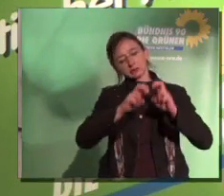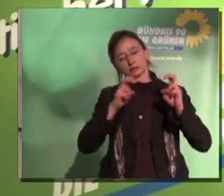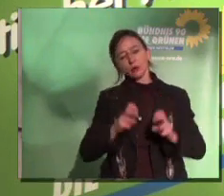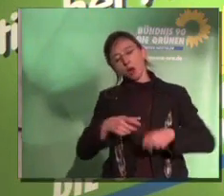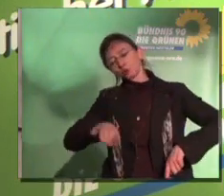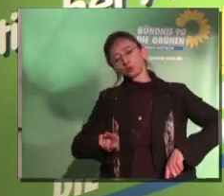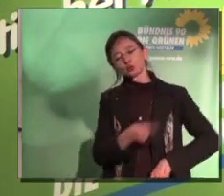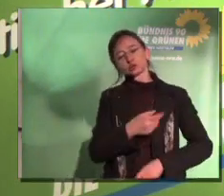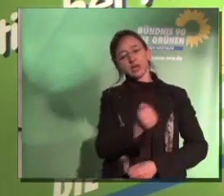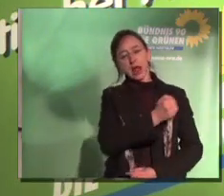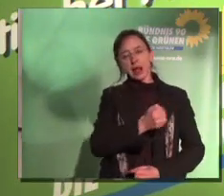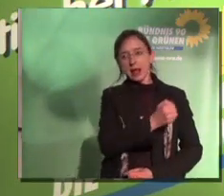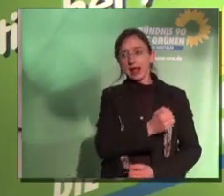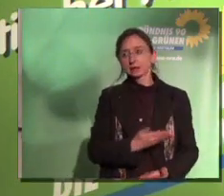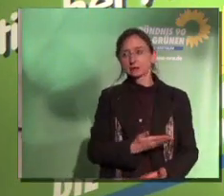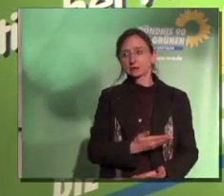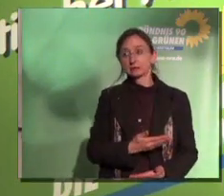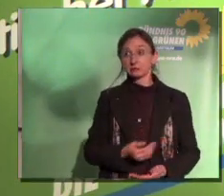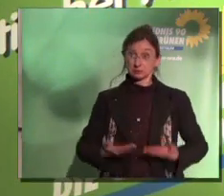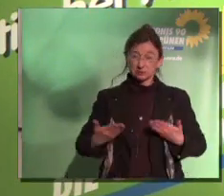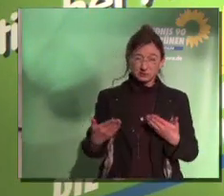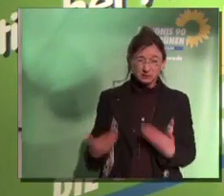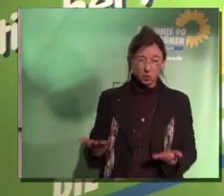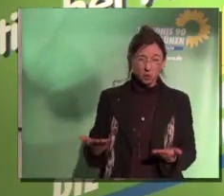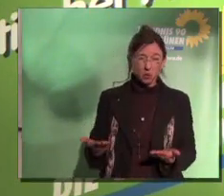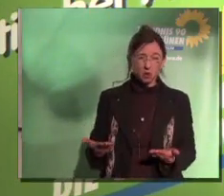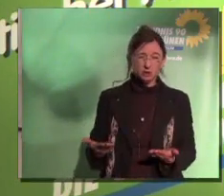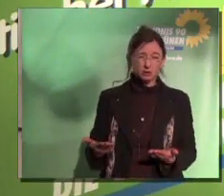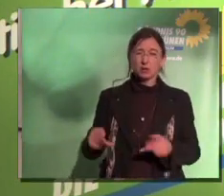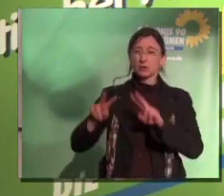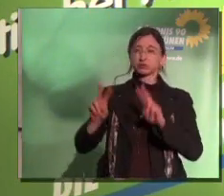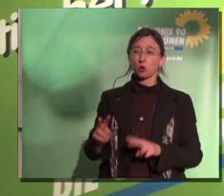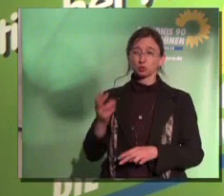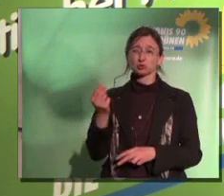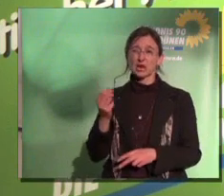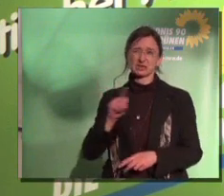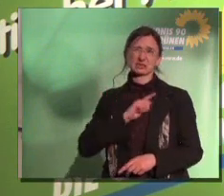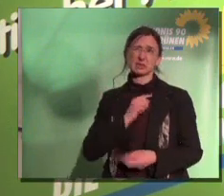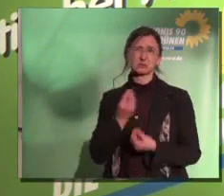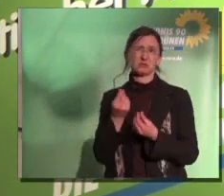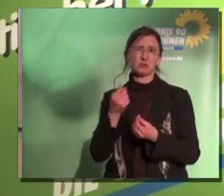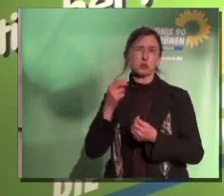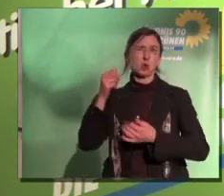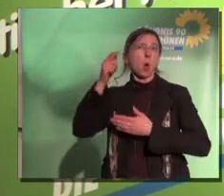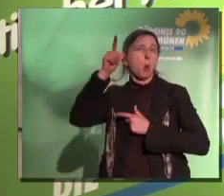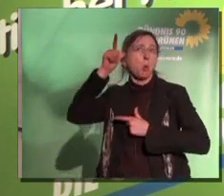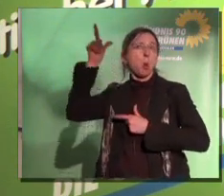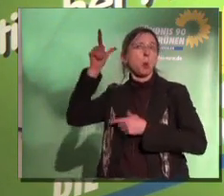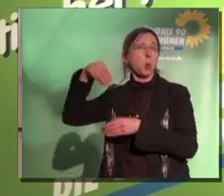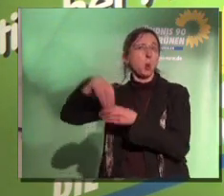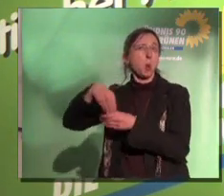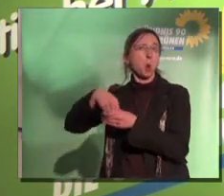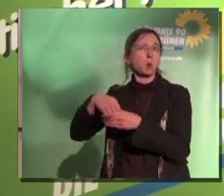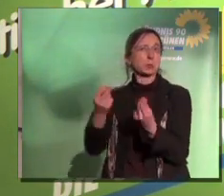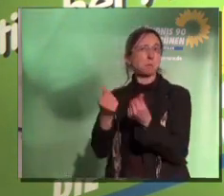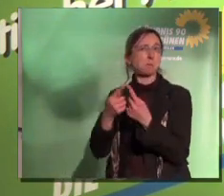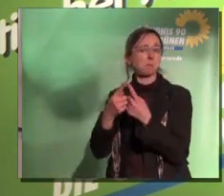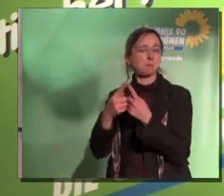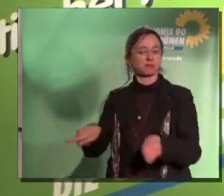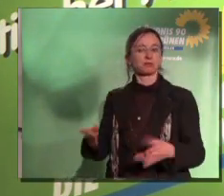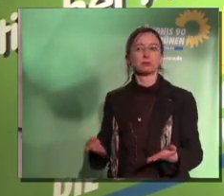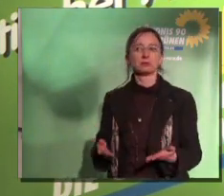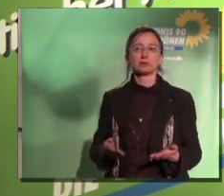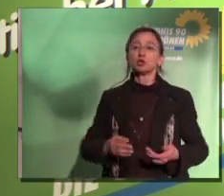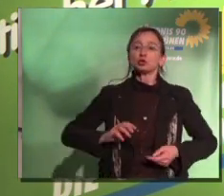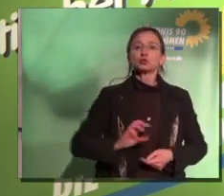Prinzip, das finde ich schon irgendwie, das ist eine komische Logik. Ja? Erst bauen wir mit ganz viel Geld